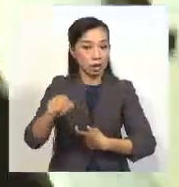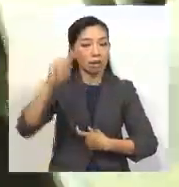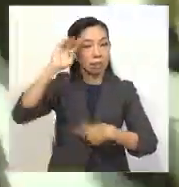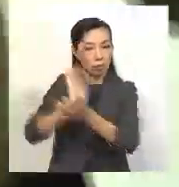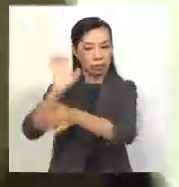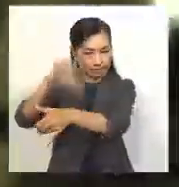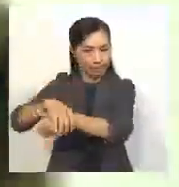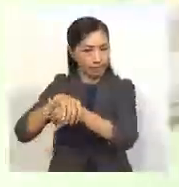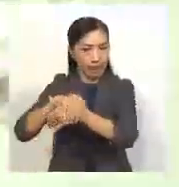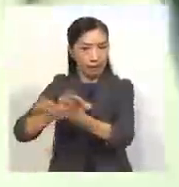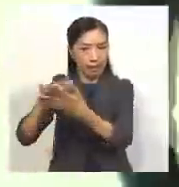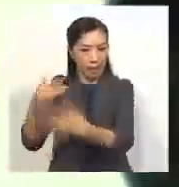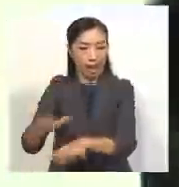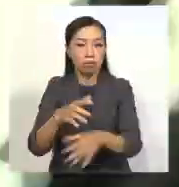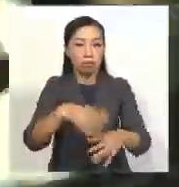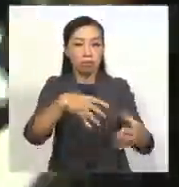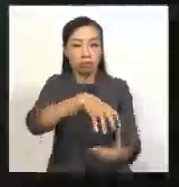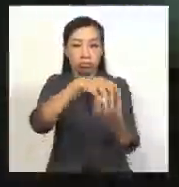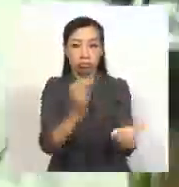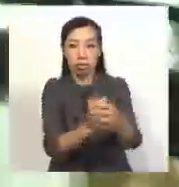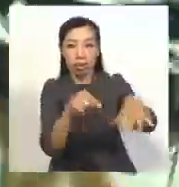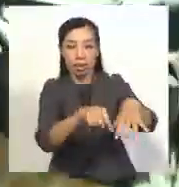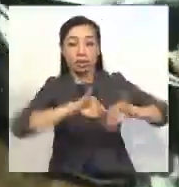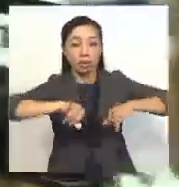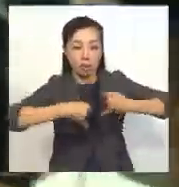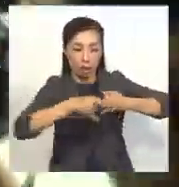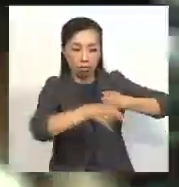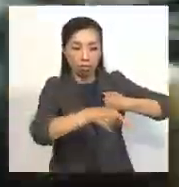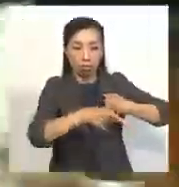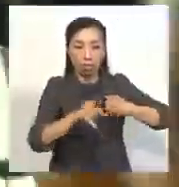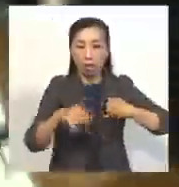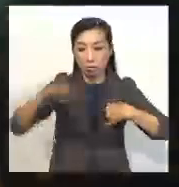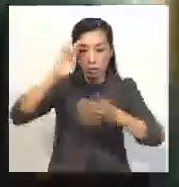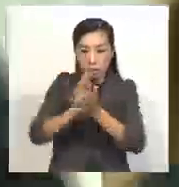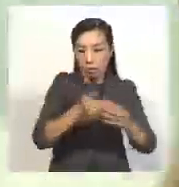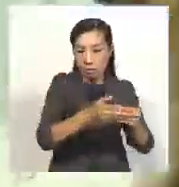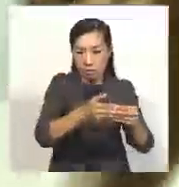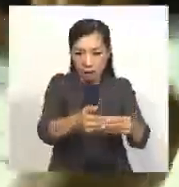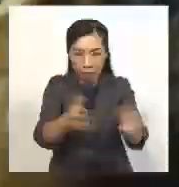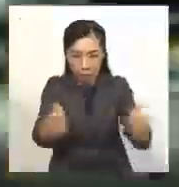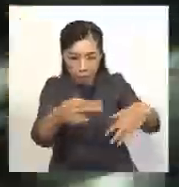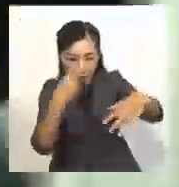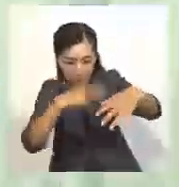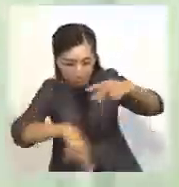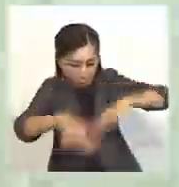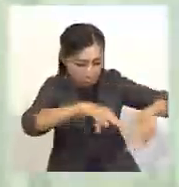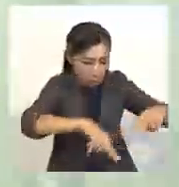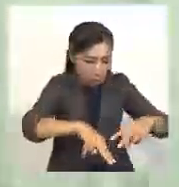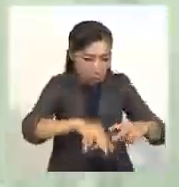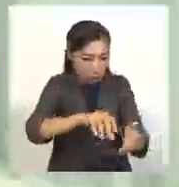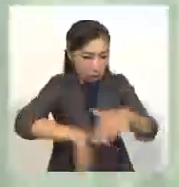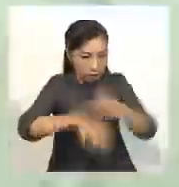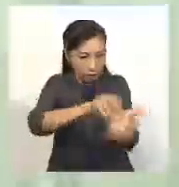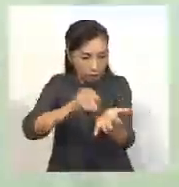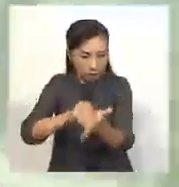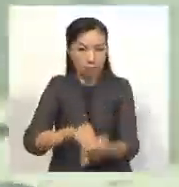ายมานิตพาตำรวจเดินมาชี้จุดเกิดเหตุนะครับเพื่อให้พนักงานสอบสวนรวบรวมพยานหลักฐานภายในโกดังที่เกิดขึ้นนายมานิตบอก